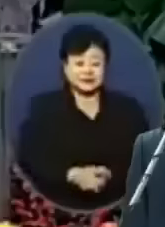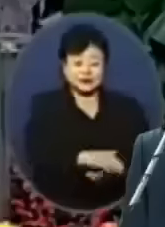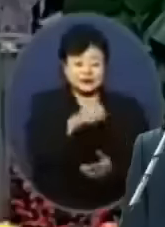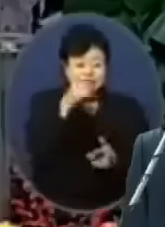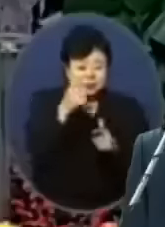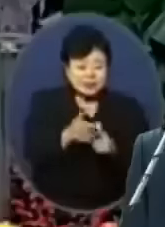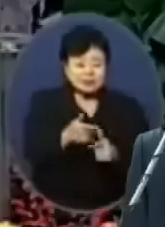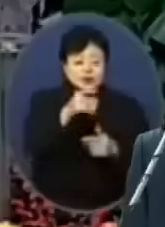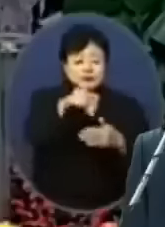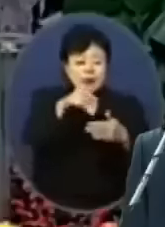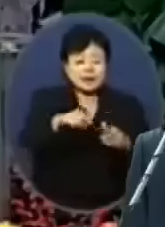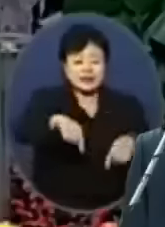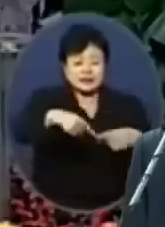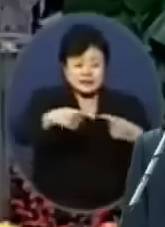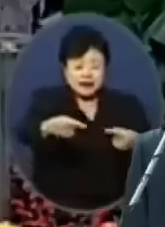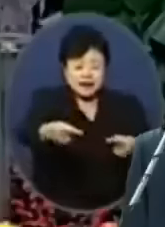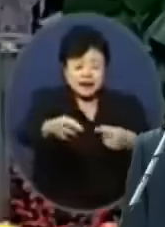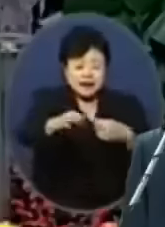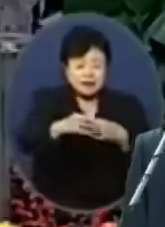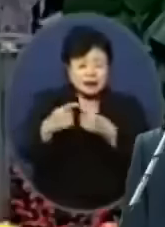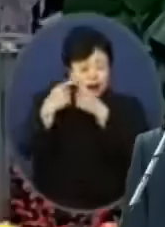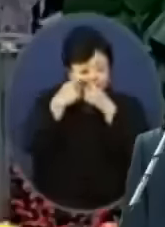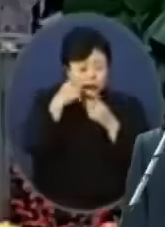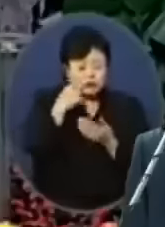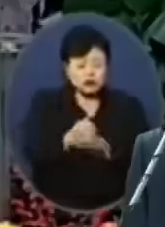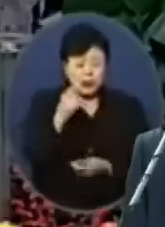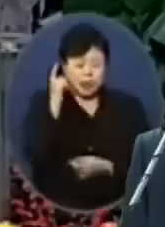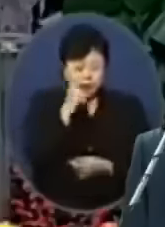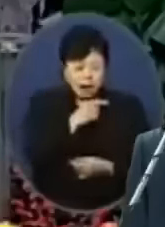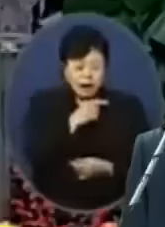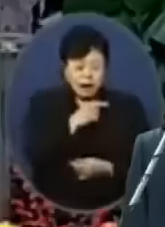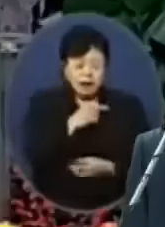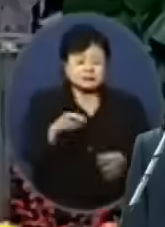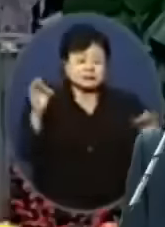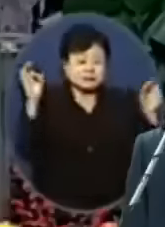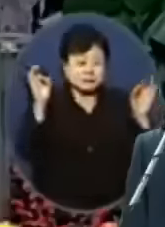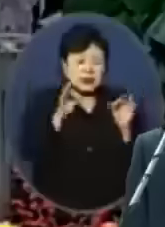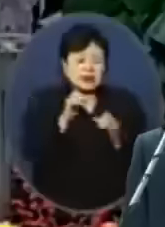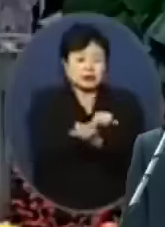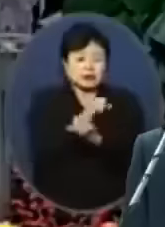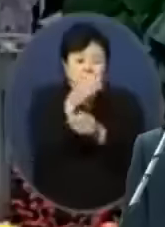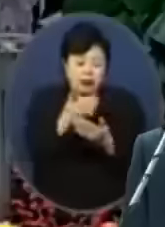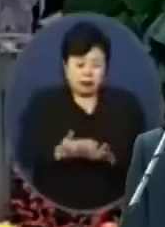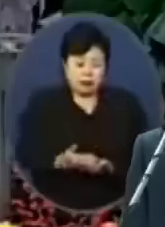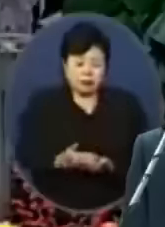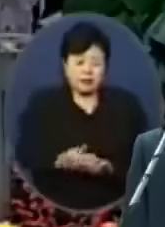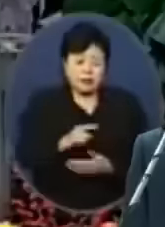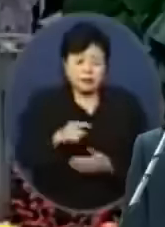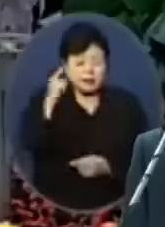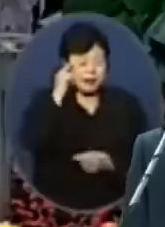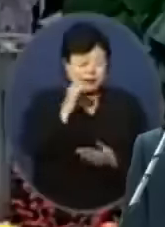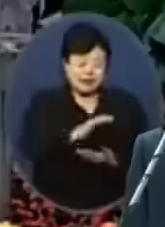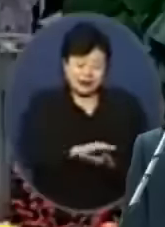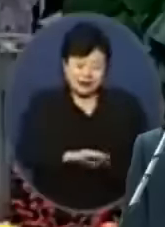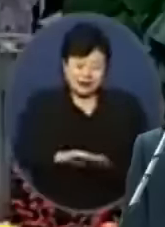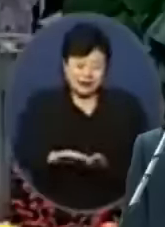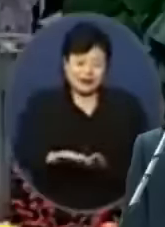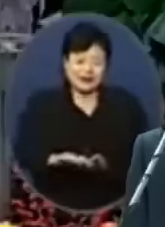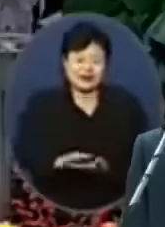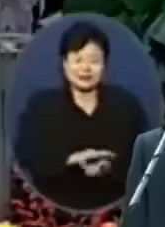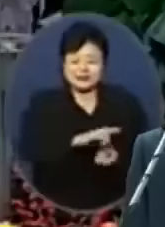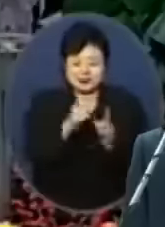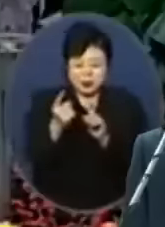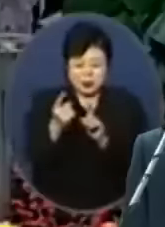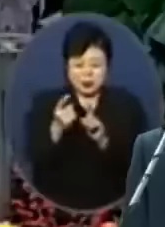우리는 예수 그리스도 안에 들어가면 허물도 죄악도 다 사함받고 마음의 평화와